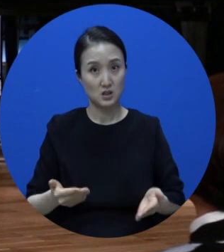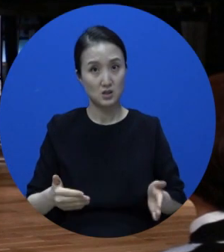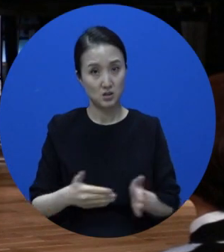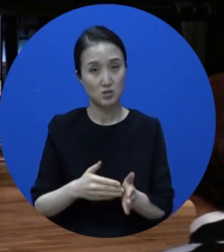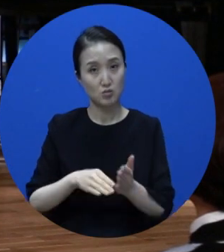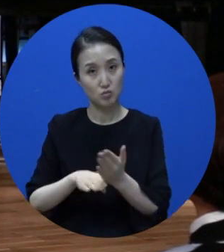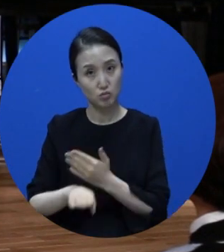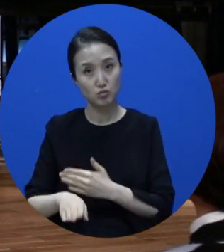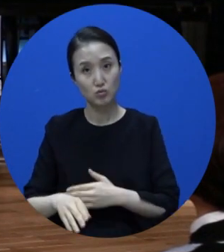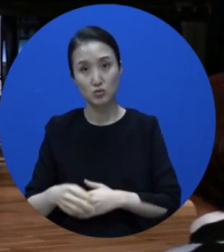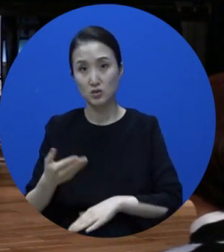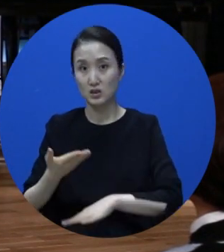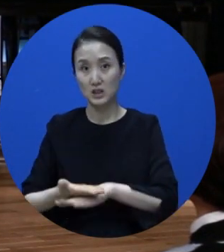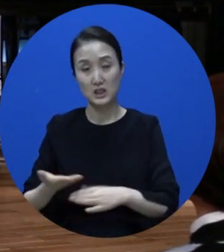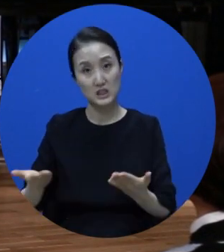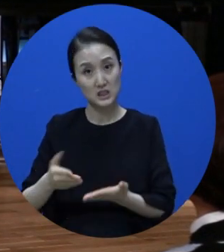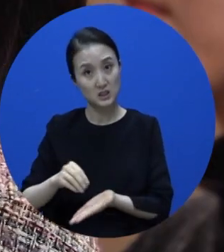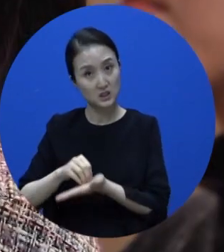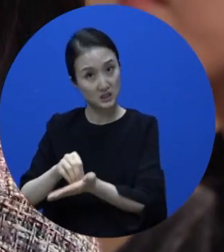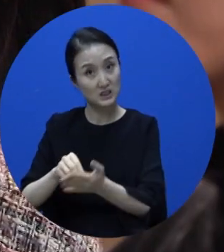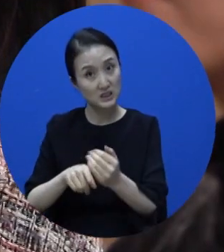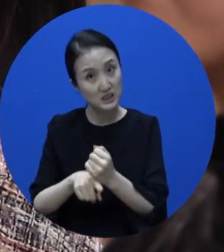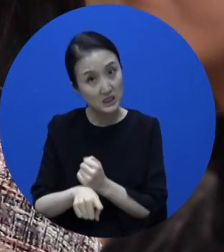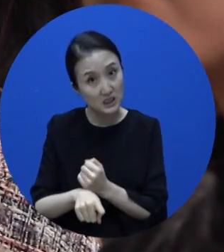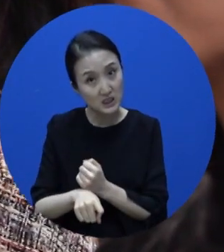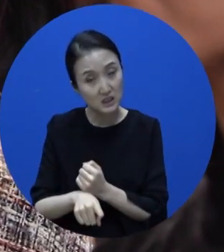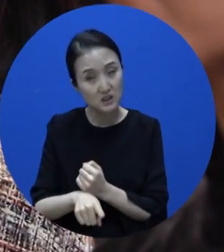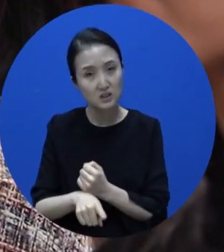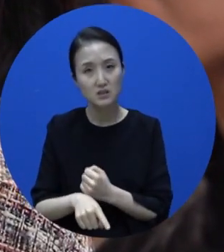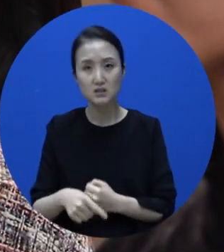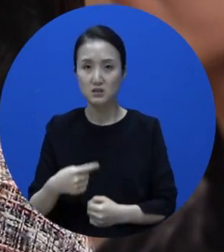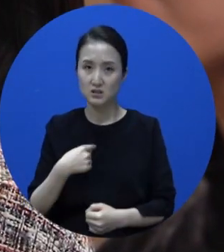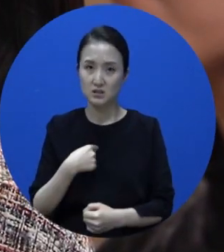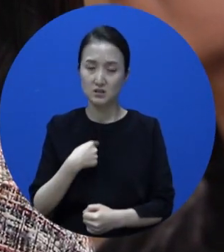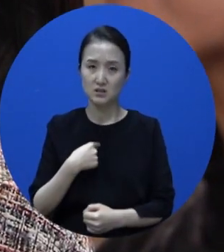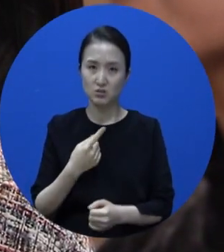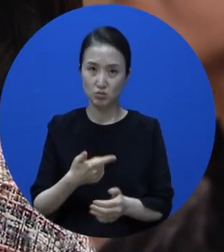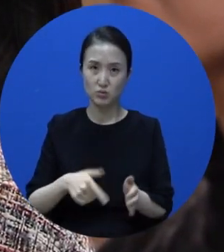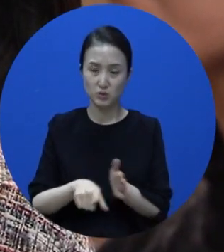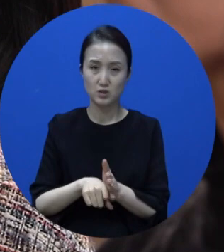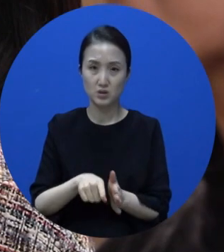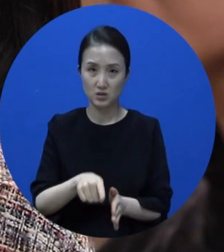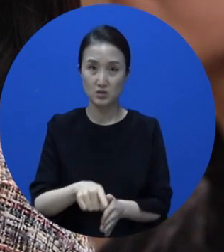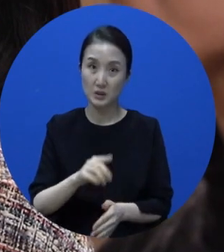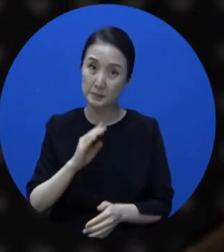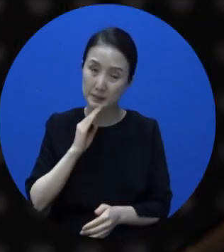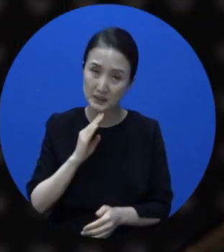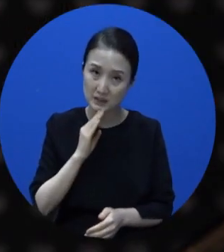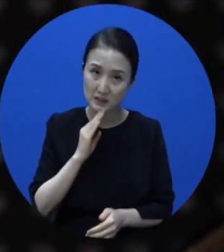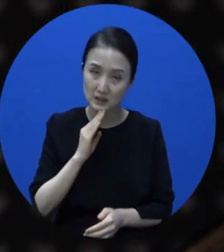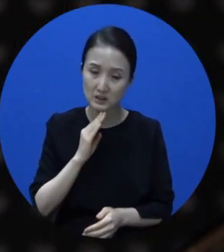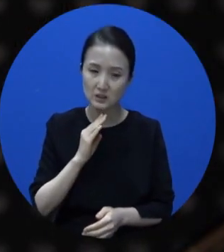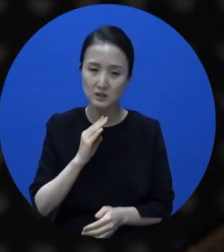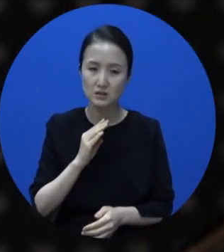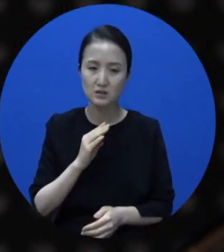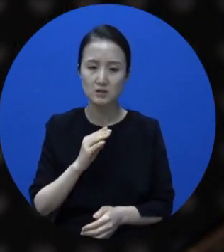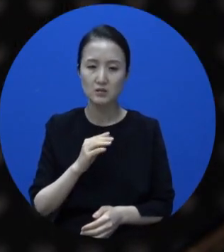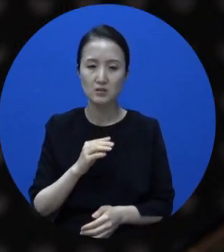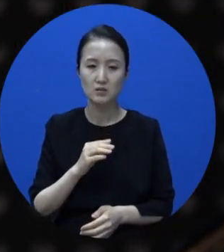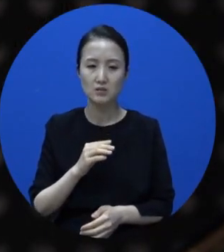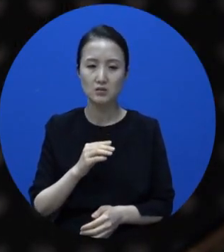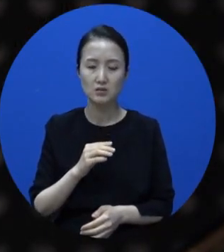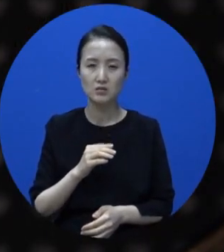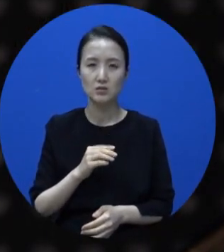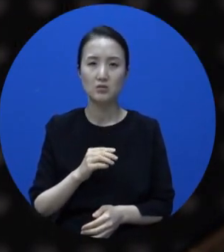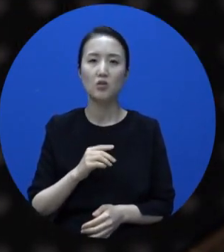나가서 대리운전 d 라는 것입니까 이게 나한테 좋은 정책 맞습니까 하는